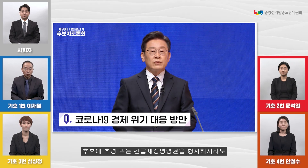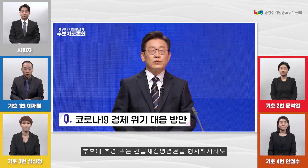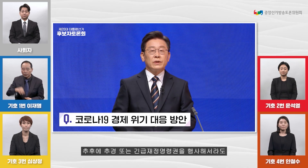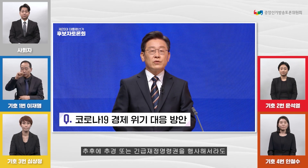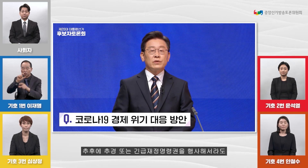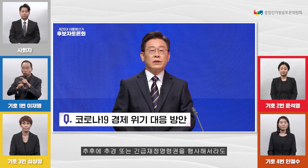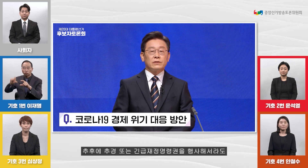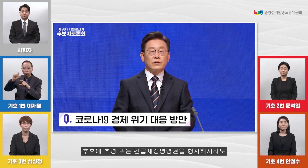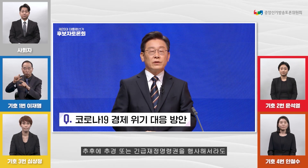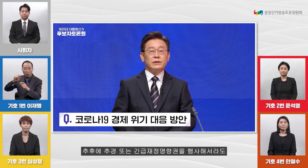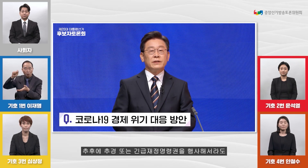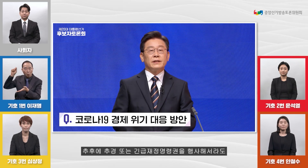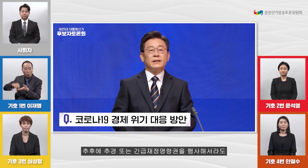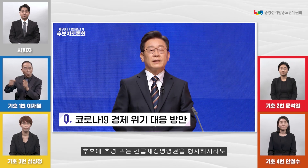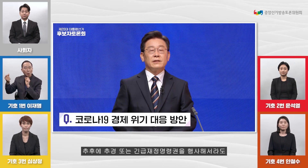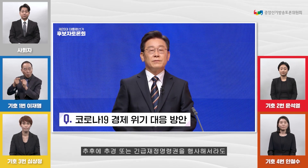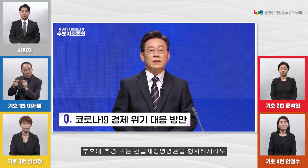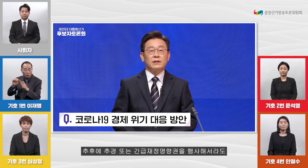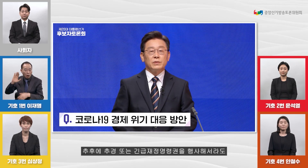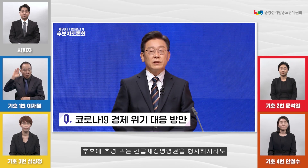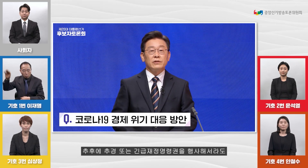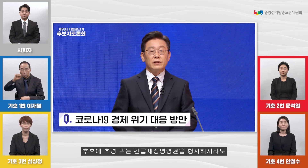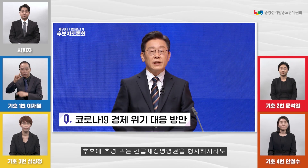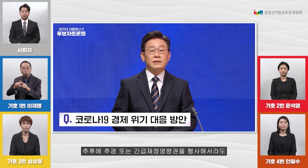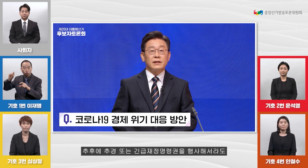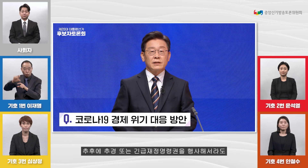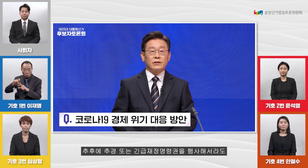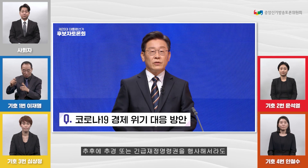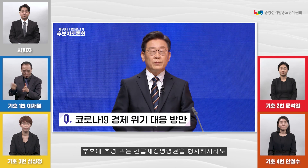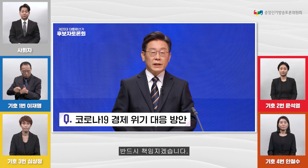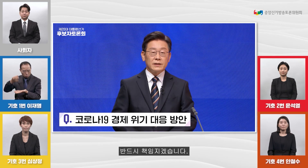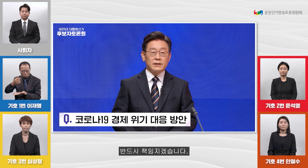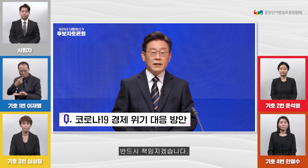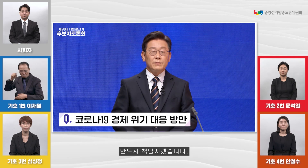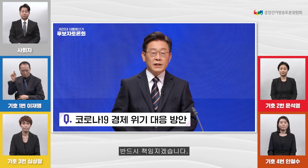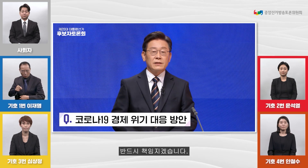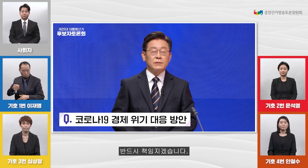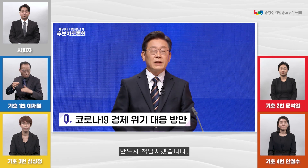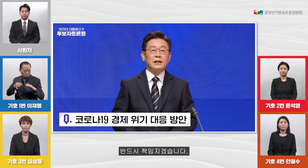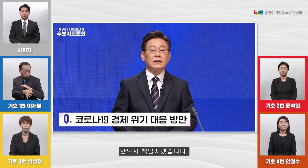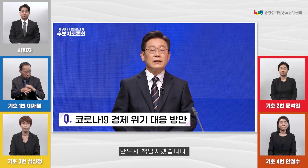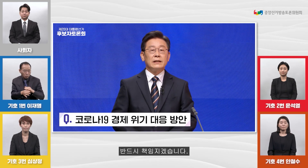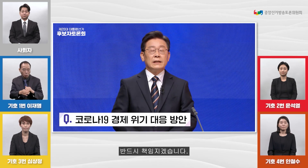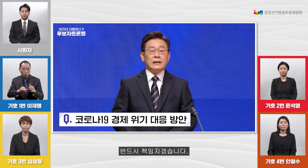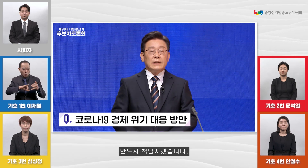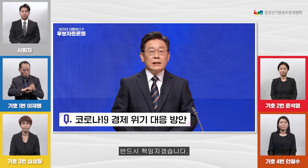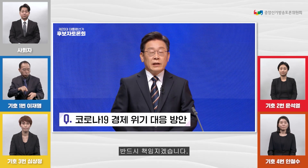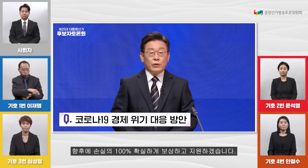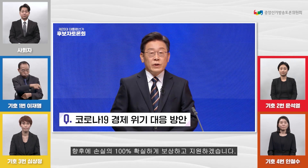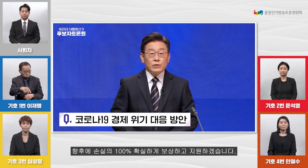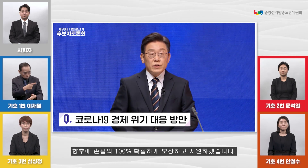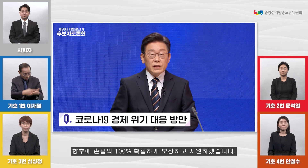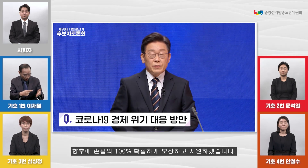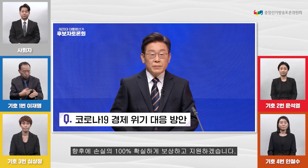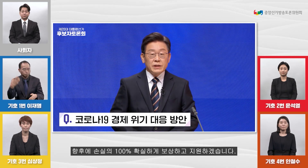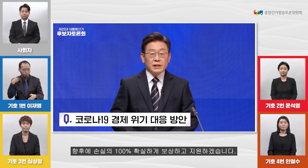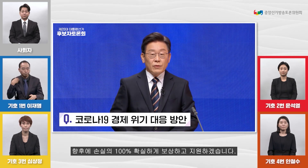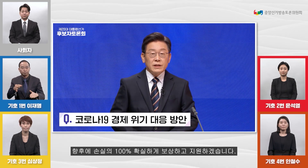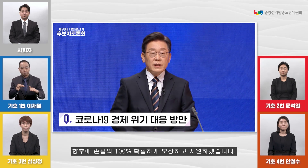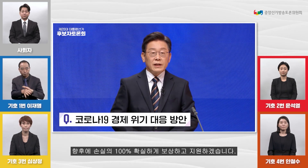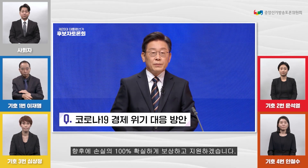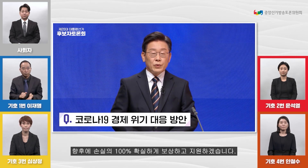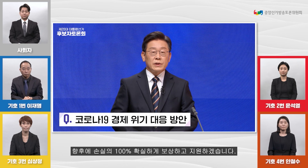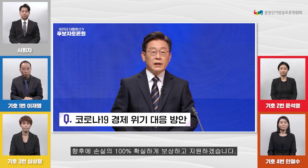통과되겠지만 추후에 추경 또는 긴급 재정 명령권을 행사해서라도 반드시 책임지겠습니다. 향후의 손실은